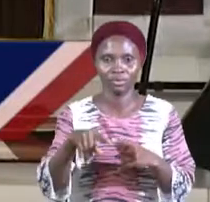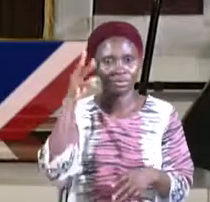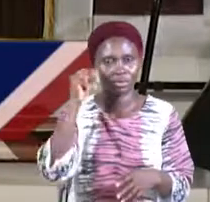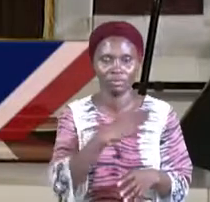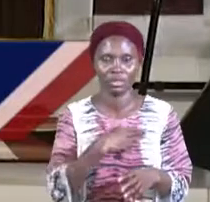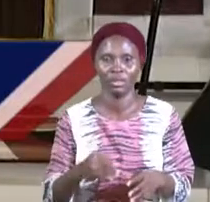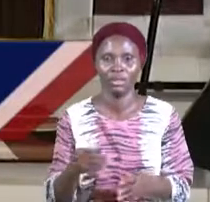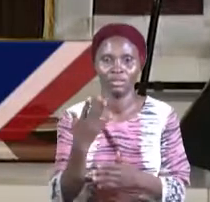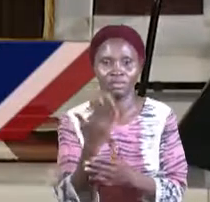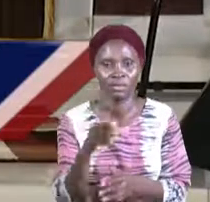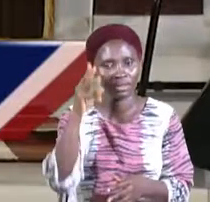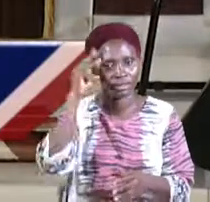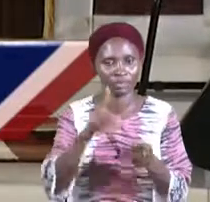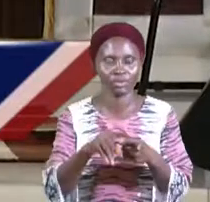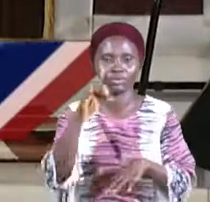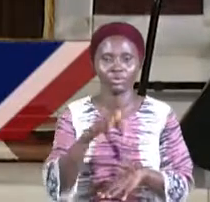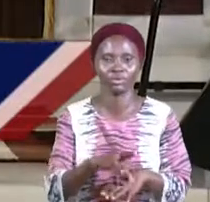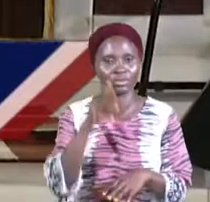qu'on le pria de toucher.